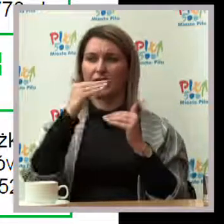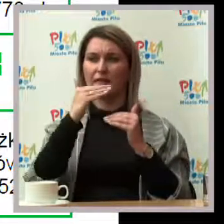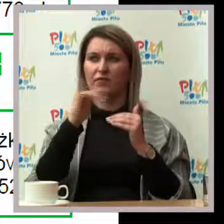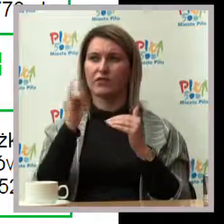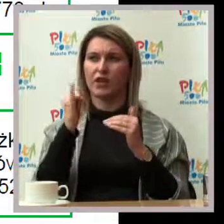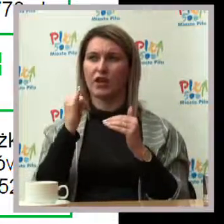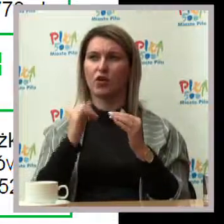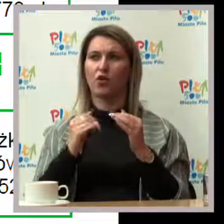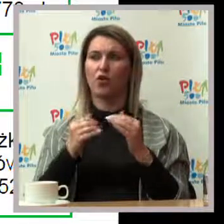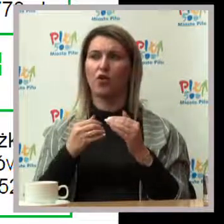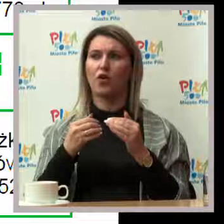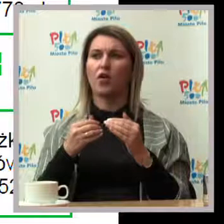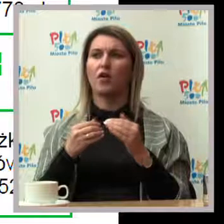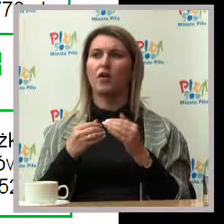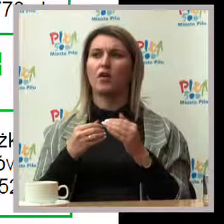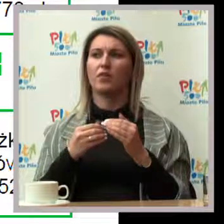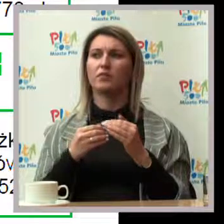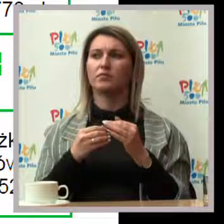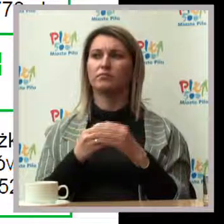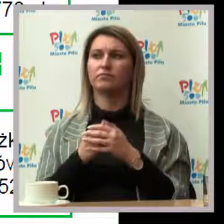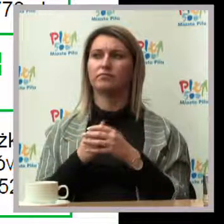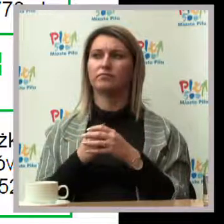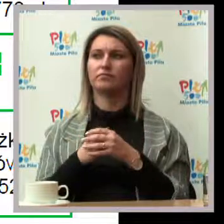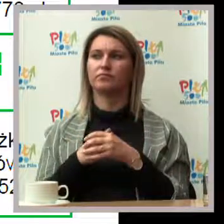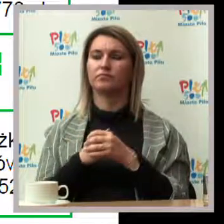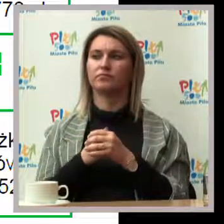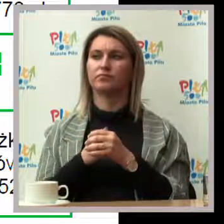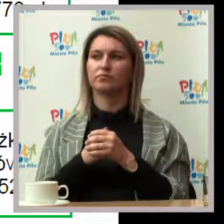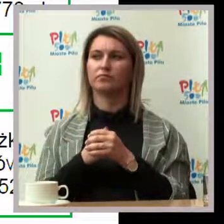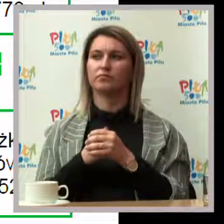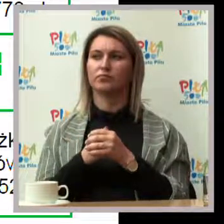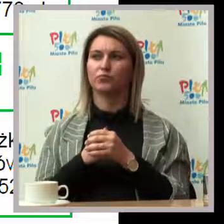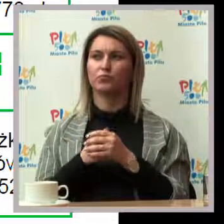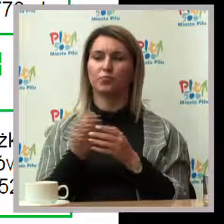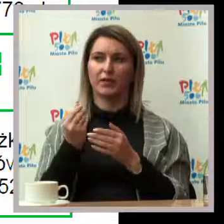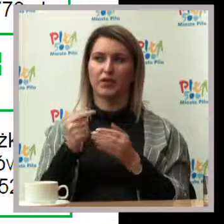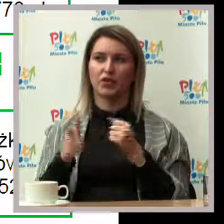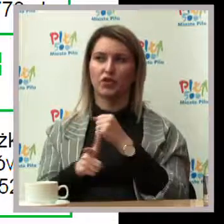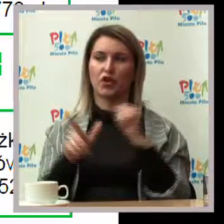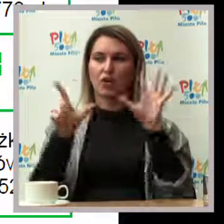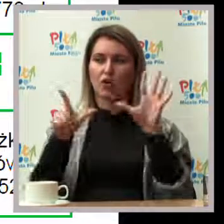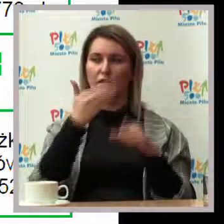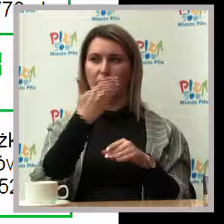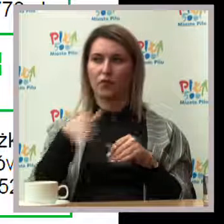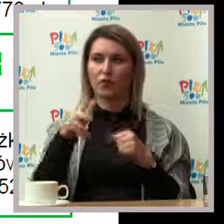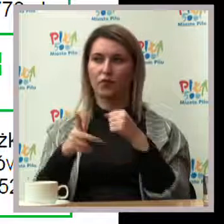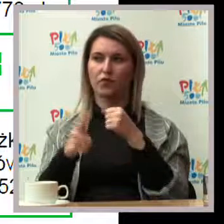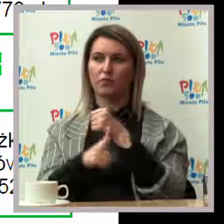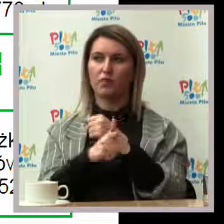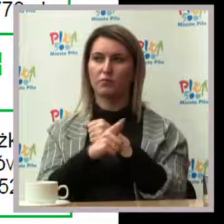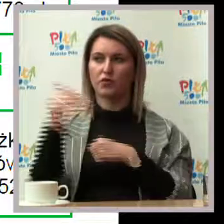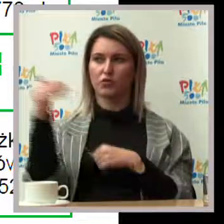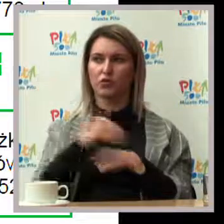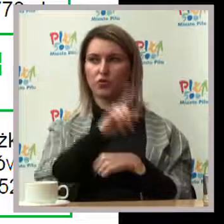i wydatków majątkowych to kwota 7 milionów 70 tysięcy złotych. Łącznie dochody ogółem to